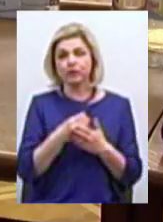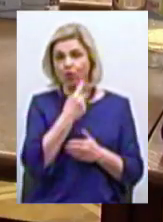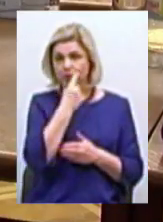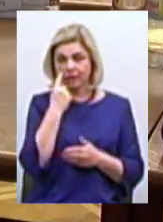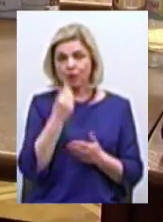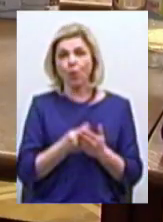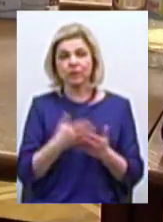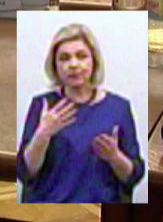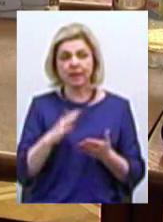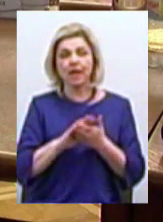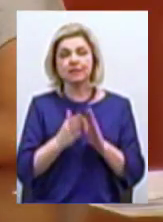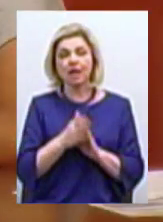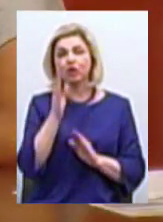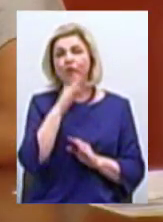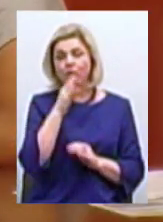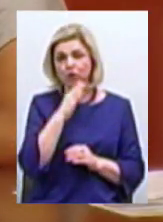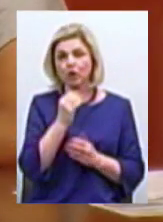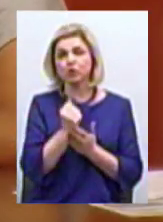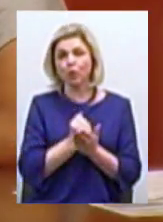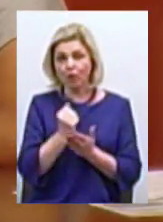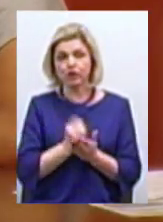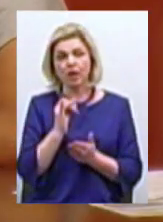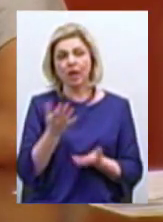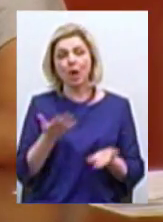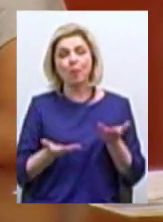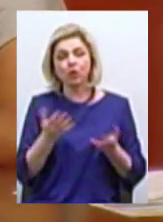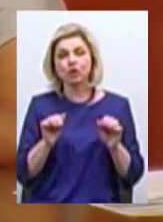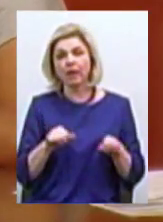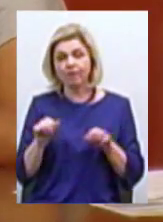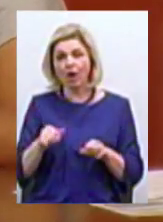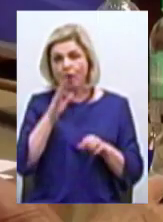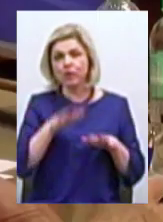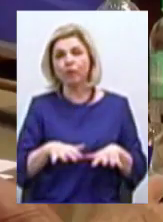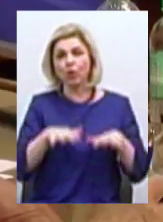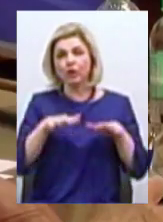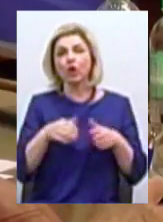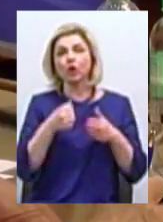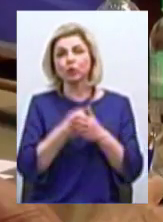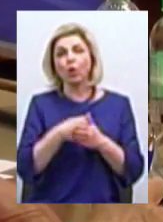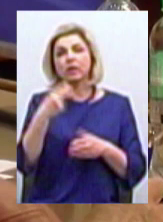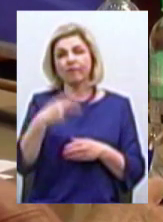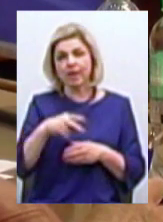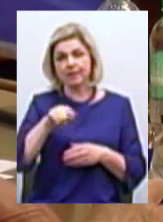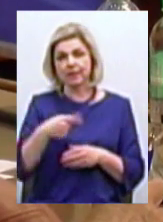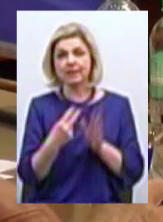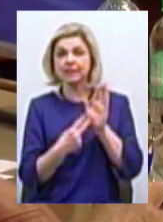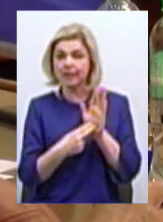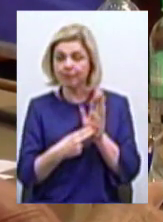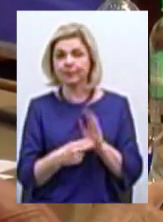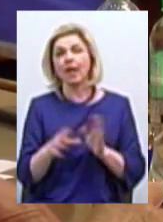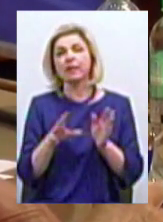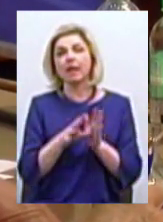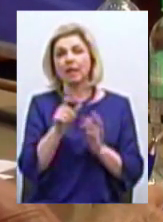стан Олександрівського водосховища і обсяги можливого підтоплення берегів у разі підняття його рівня до позначки 20,7. Також